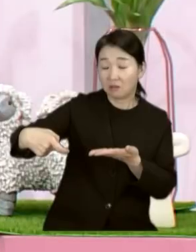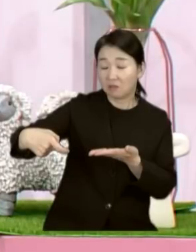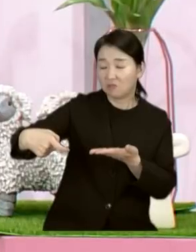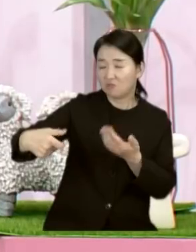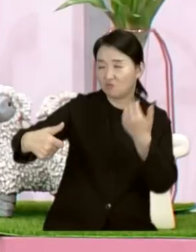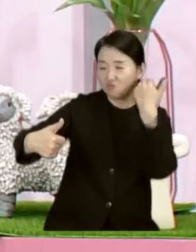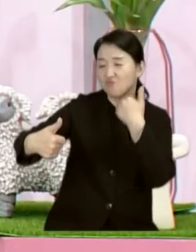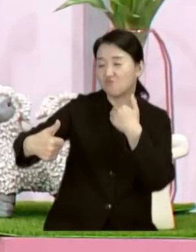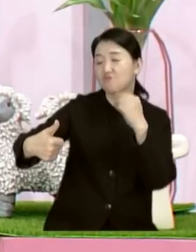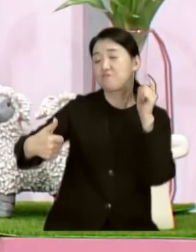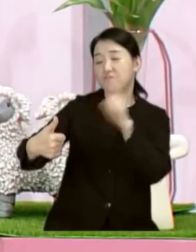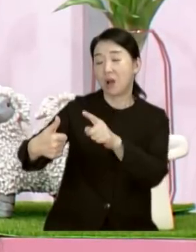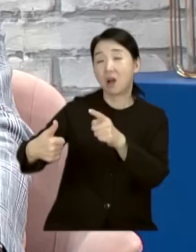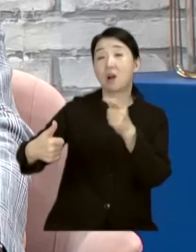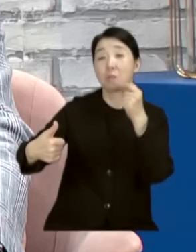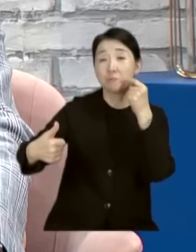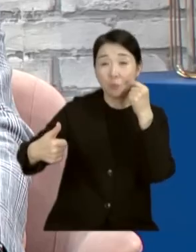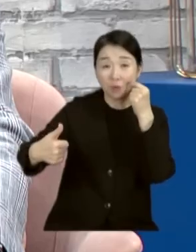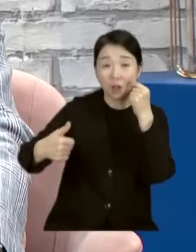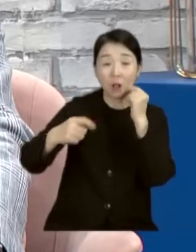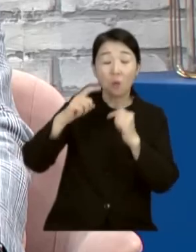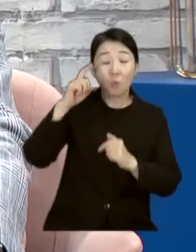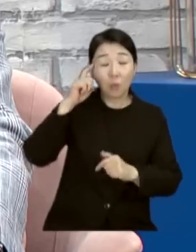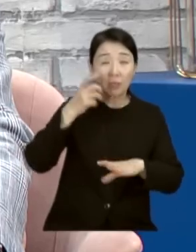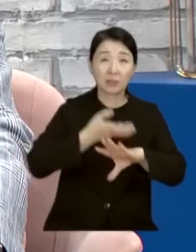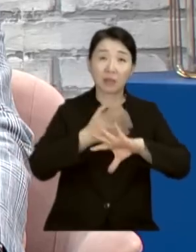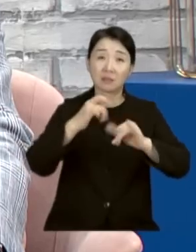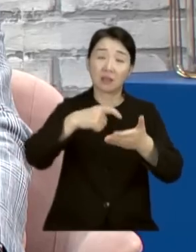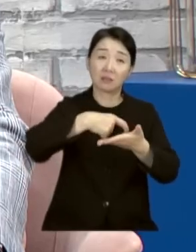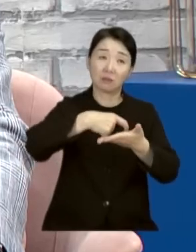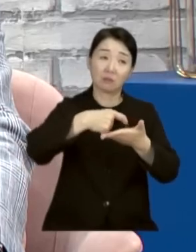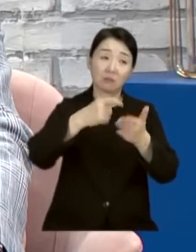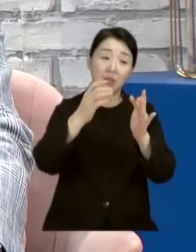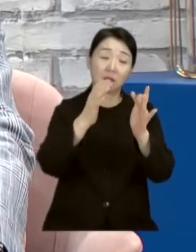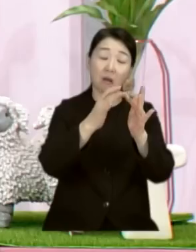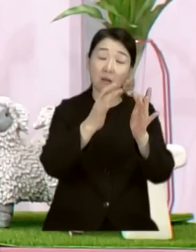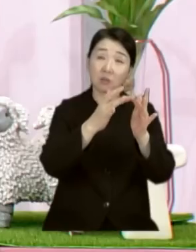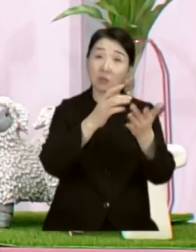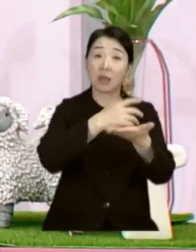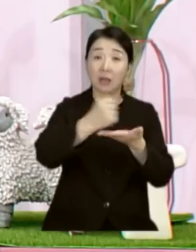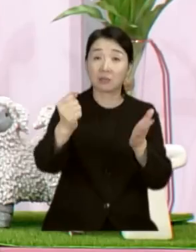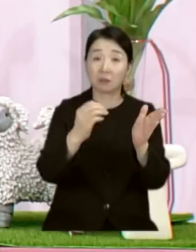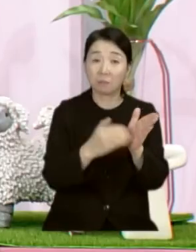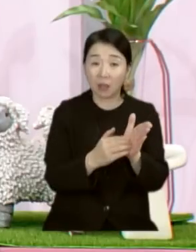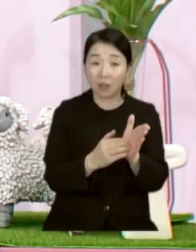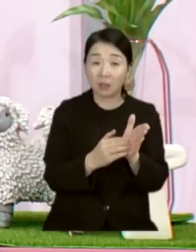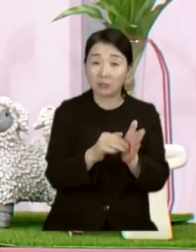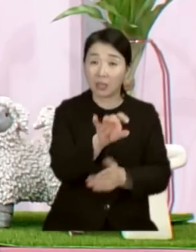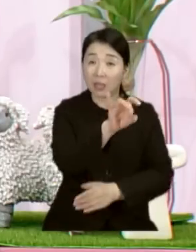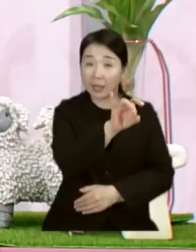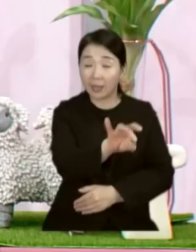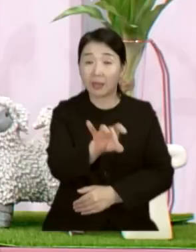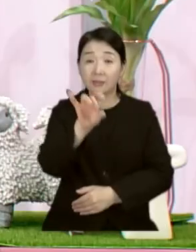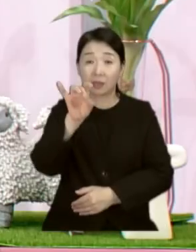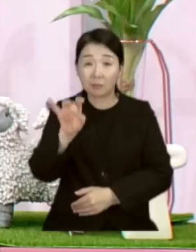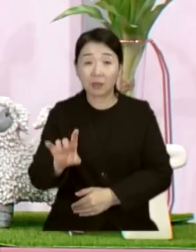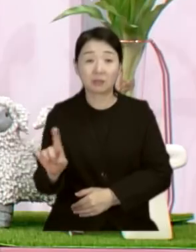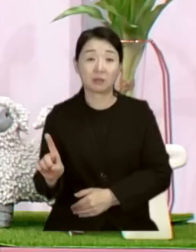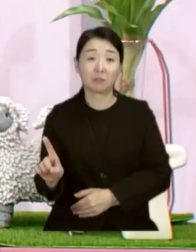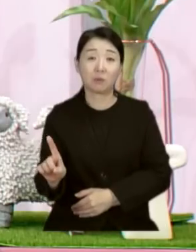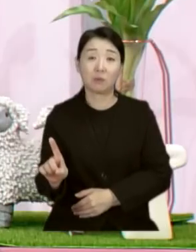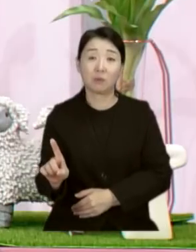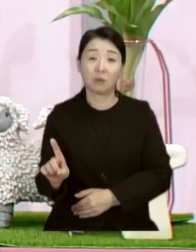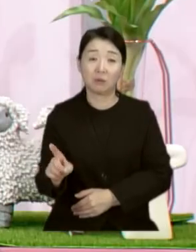그냥 외국에서 뭐 서버를 가져가 버리기 때문에 너무 막막한 거예요. 이 한 분 한 분은 다 제가